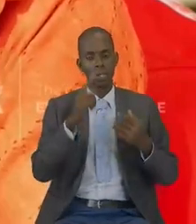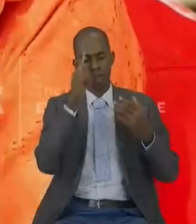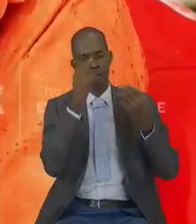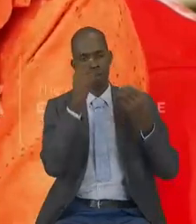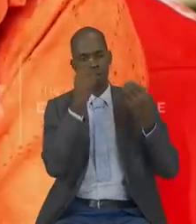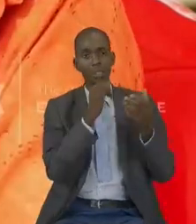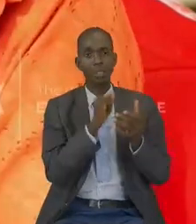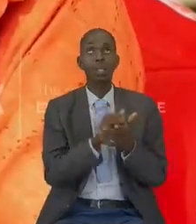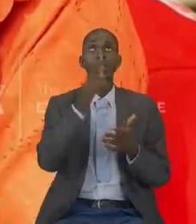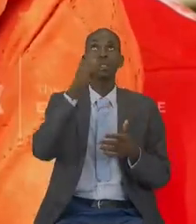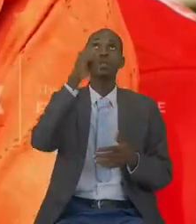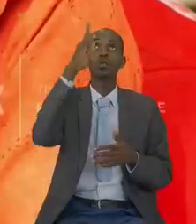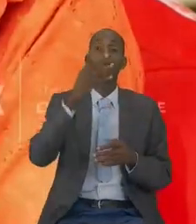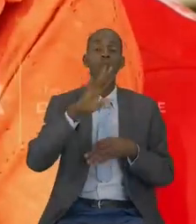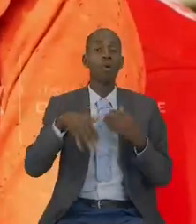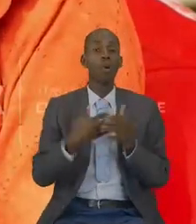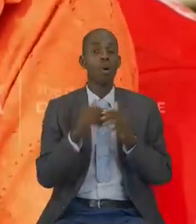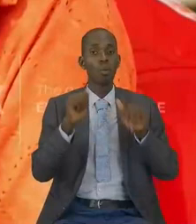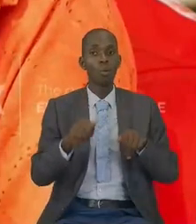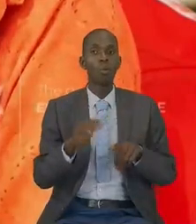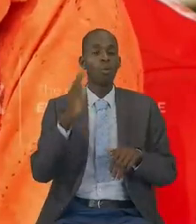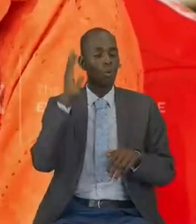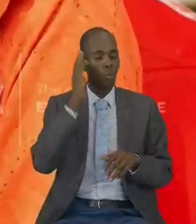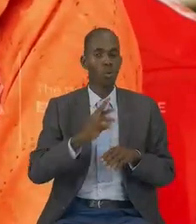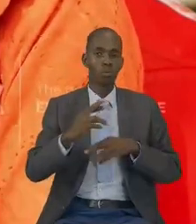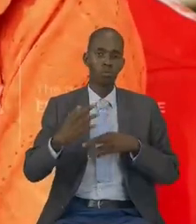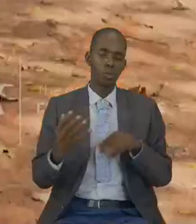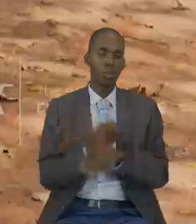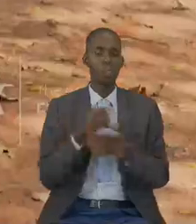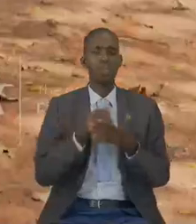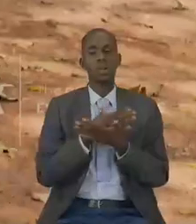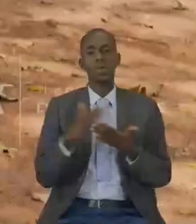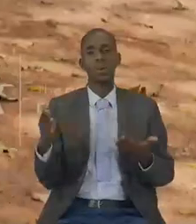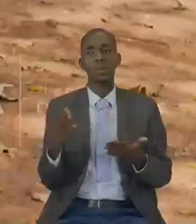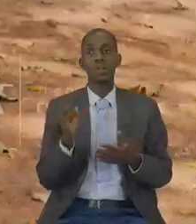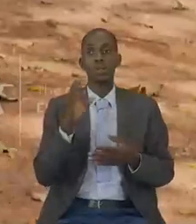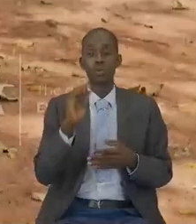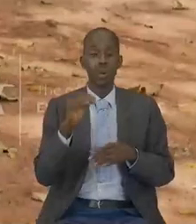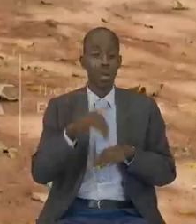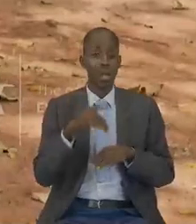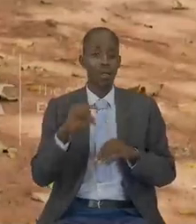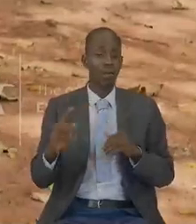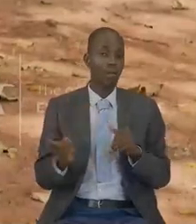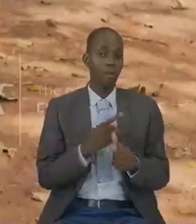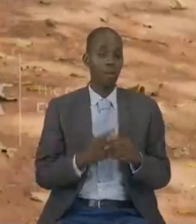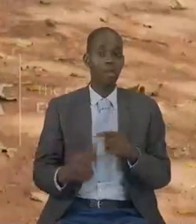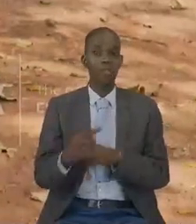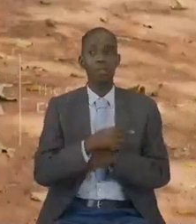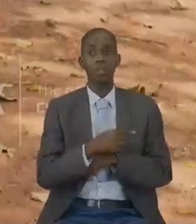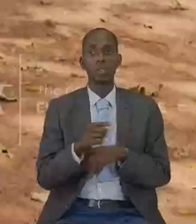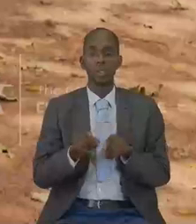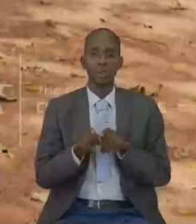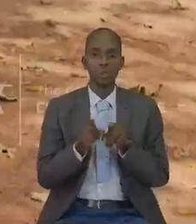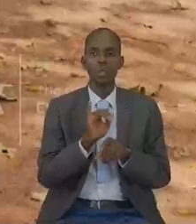J'avais la foi que Dieu, de toute possibilité, allait enlever cela. Et le premier